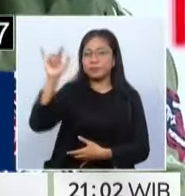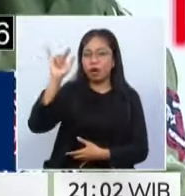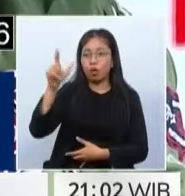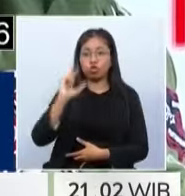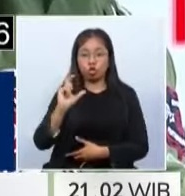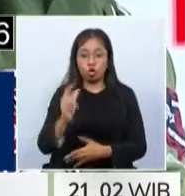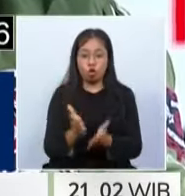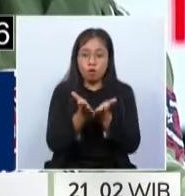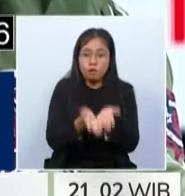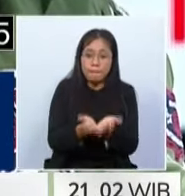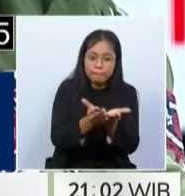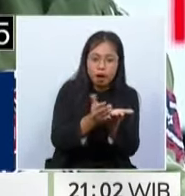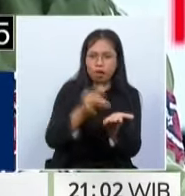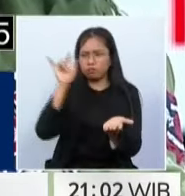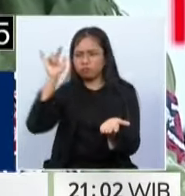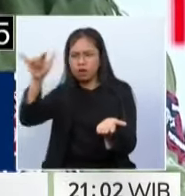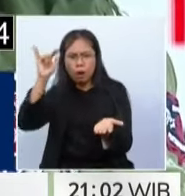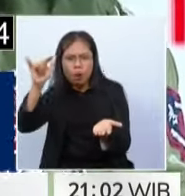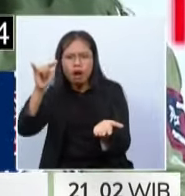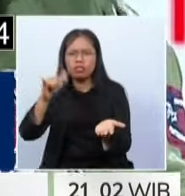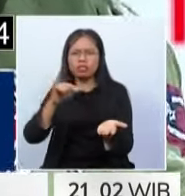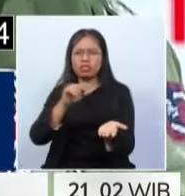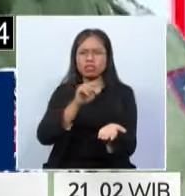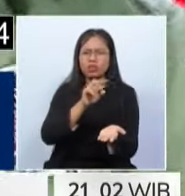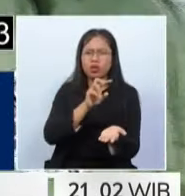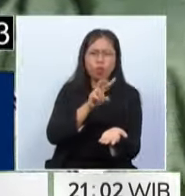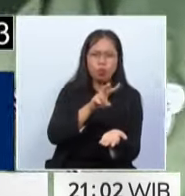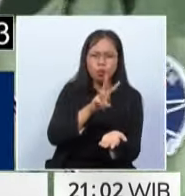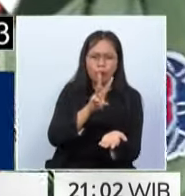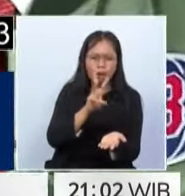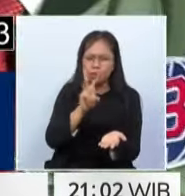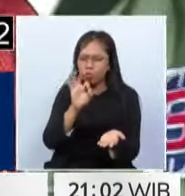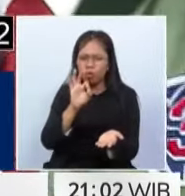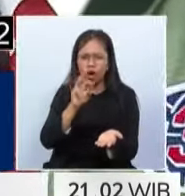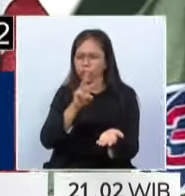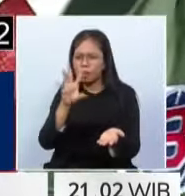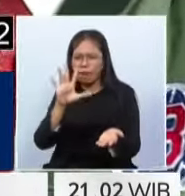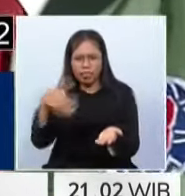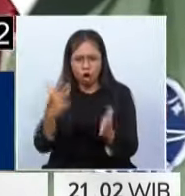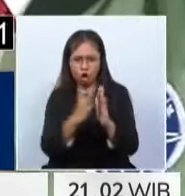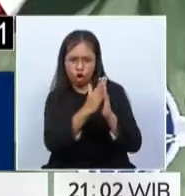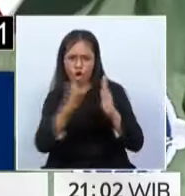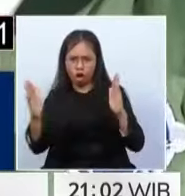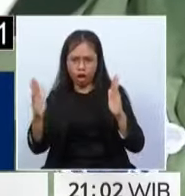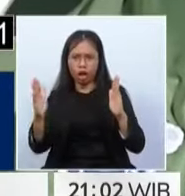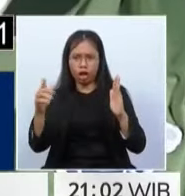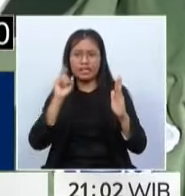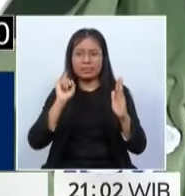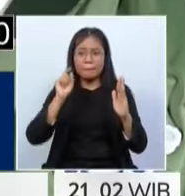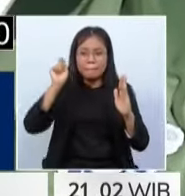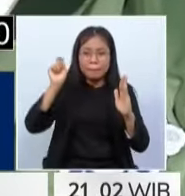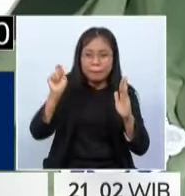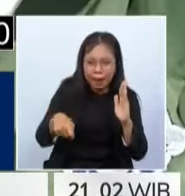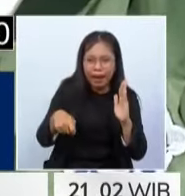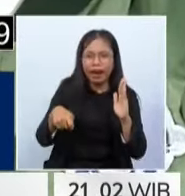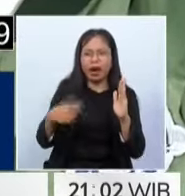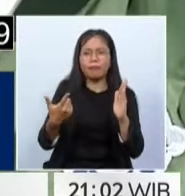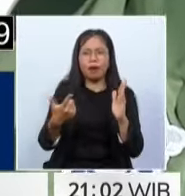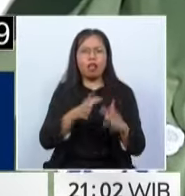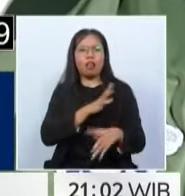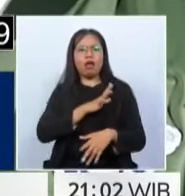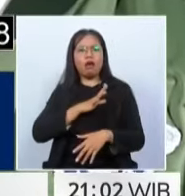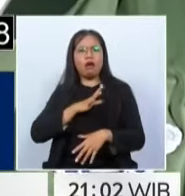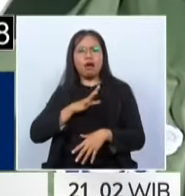dan sebagainya Jadi bukan soal bekas dan tidak bekas tapi usia pakai ya kemudaan jadi pesawat